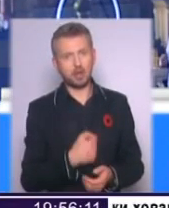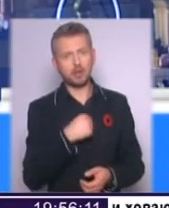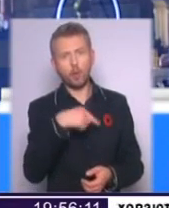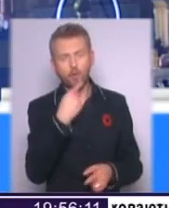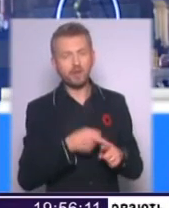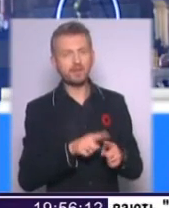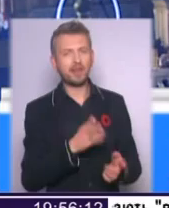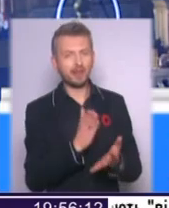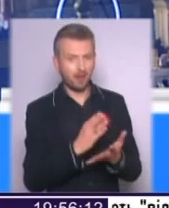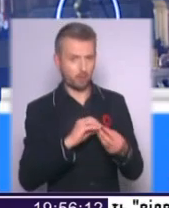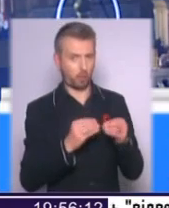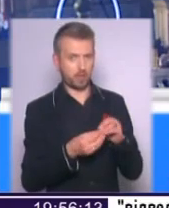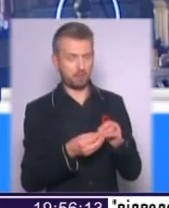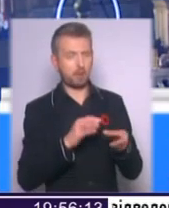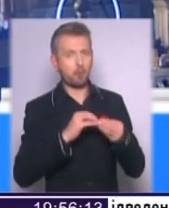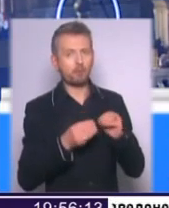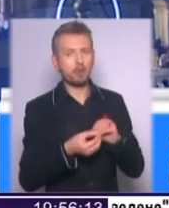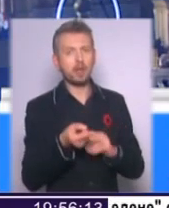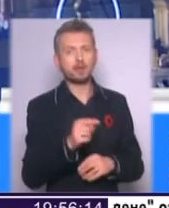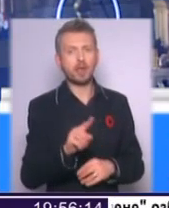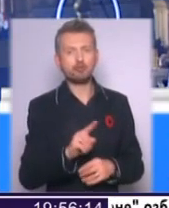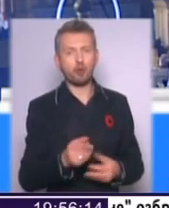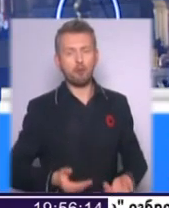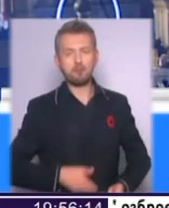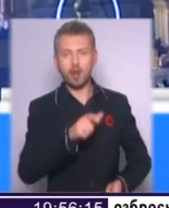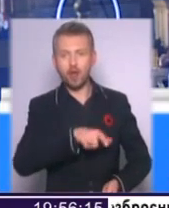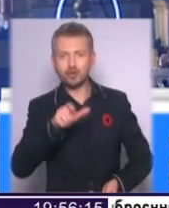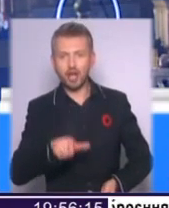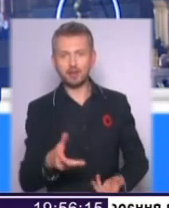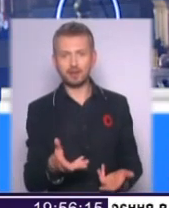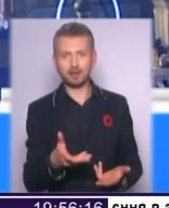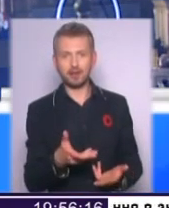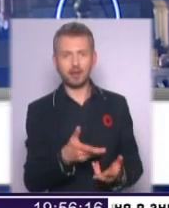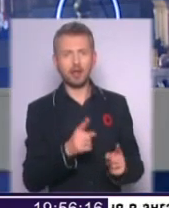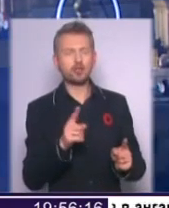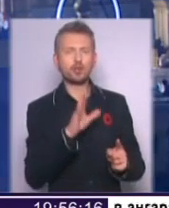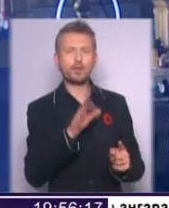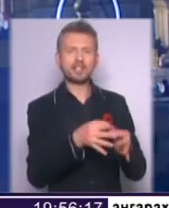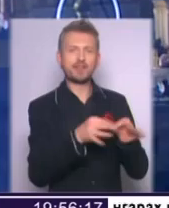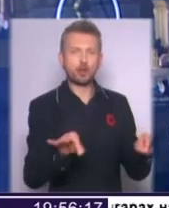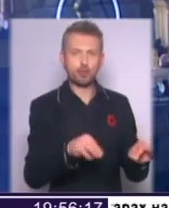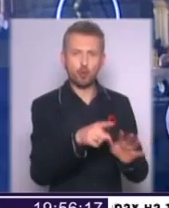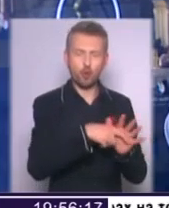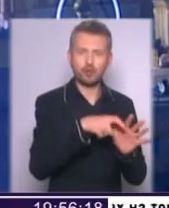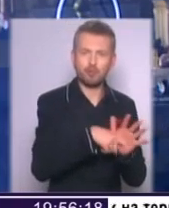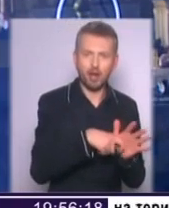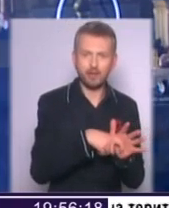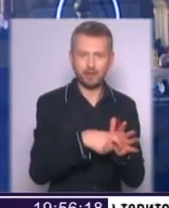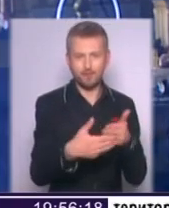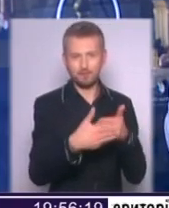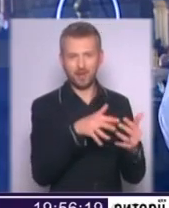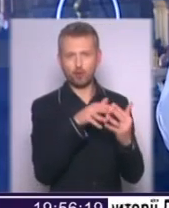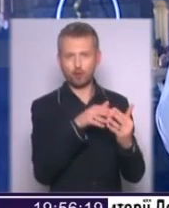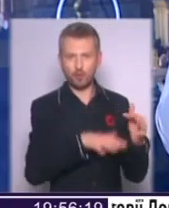це є проблемою. Проблема те, що мешканці, що в звільненому Донбасі, в прифронтовій